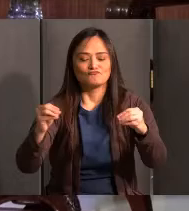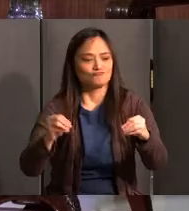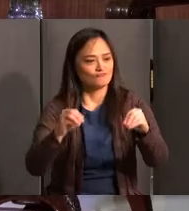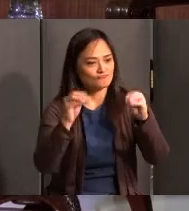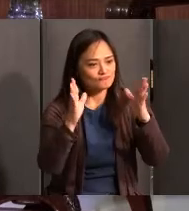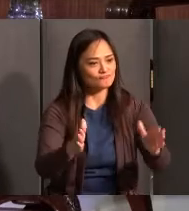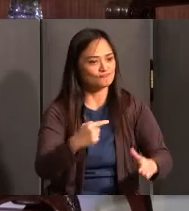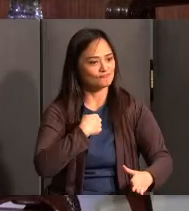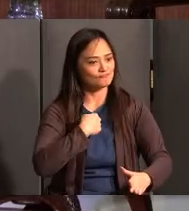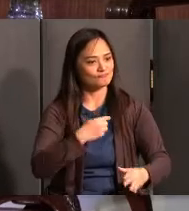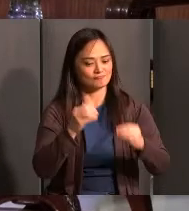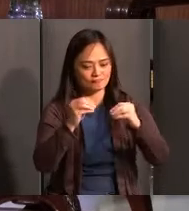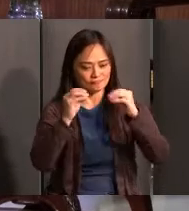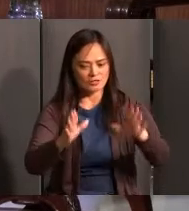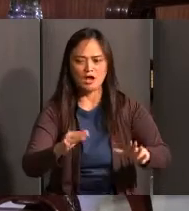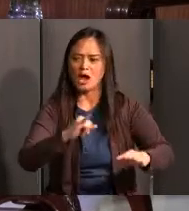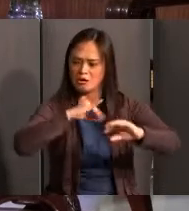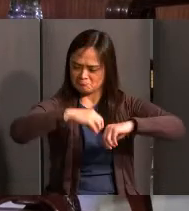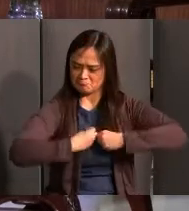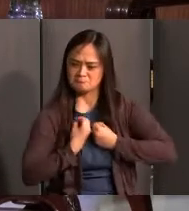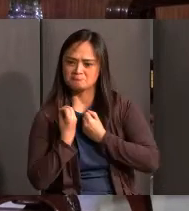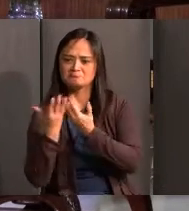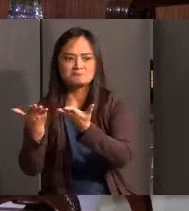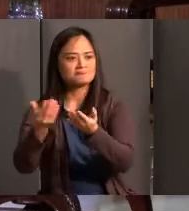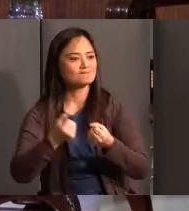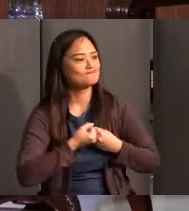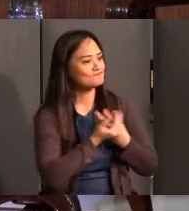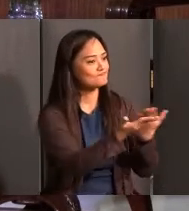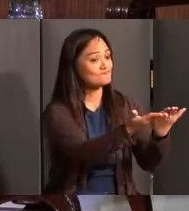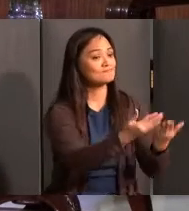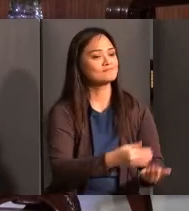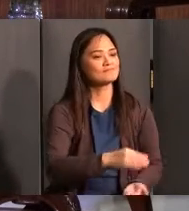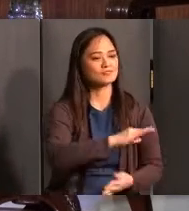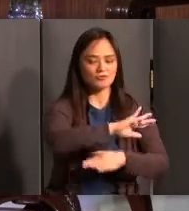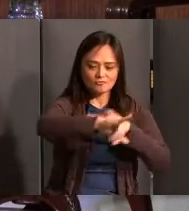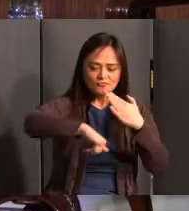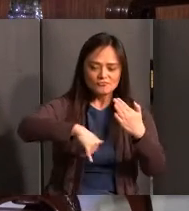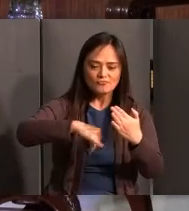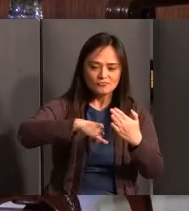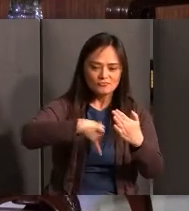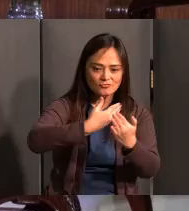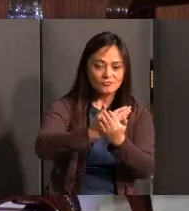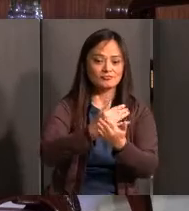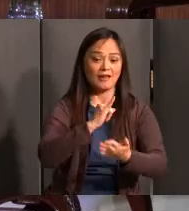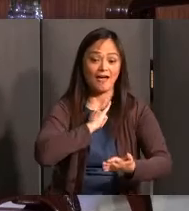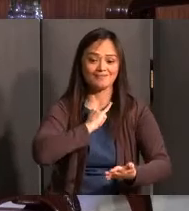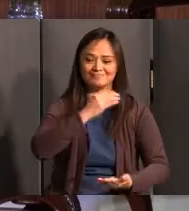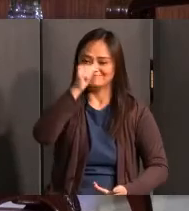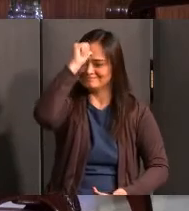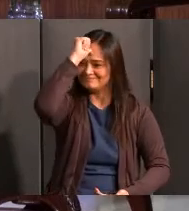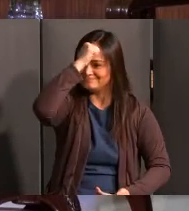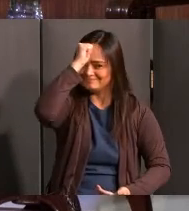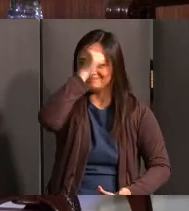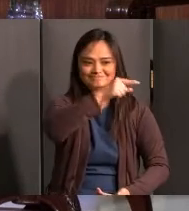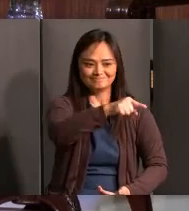nagturo isa-isa, kundi he extended himself to the whole class.